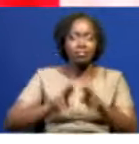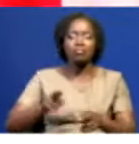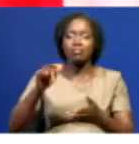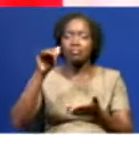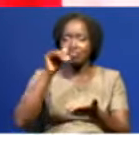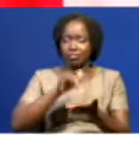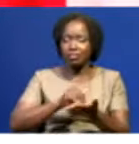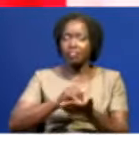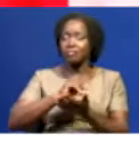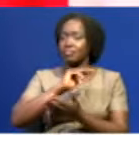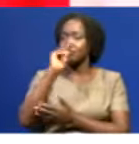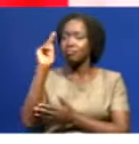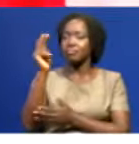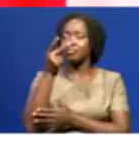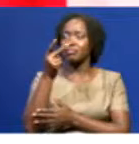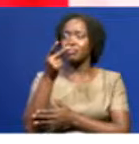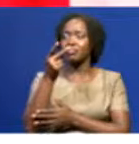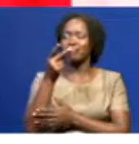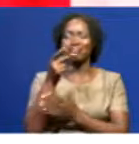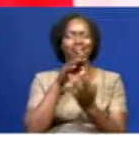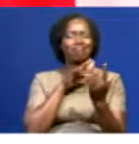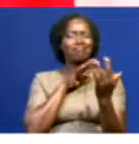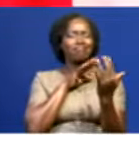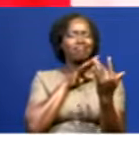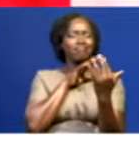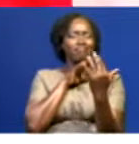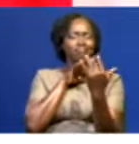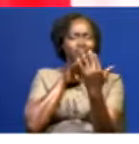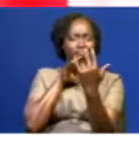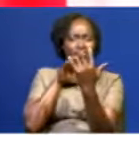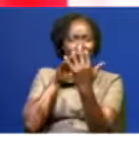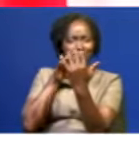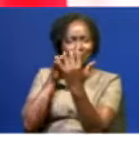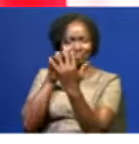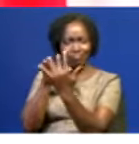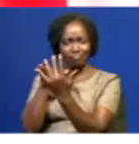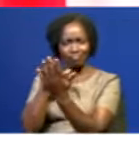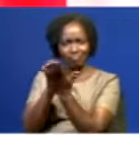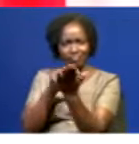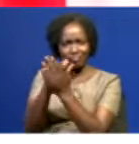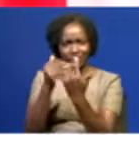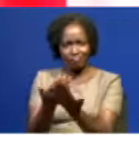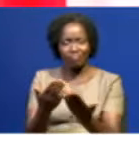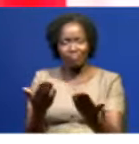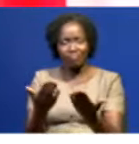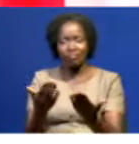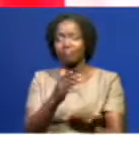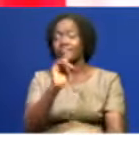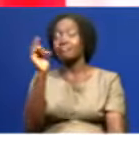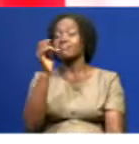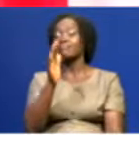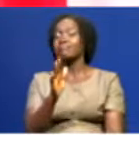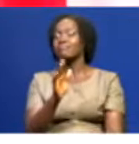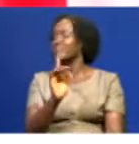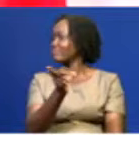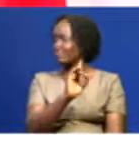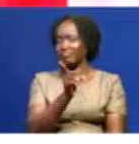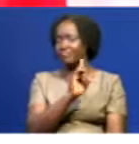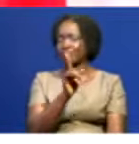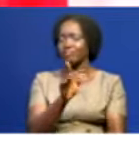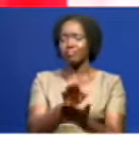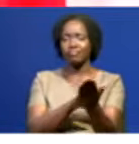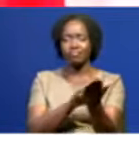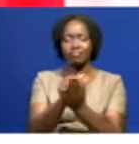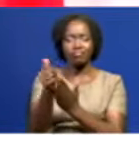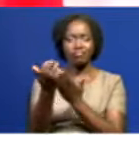yetu ni mambo ya vita, kuharibu mali ya wananchi, kuharibu biashara